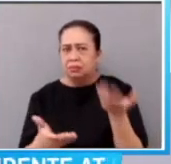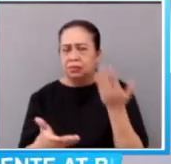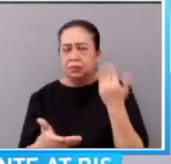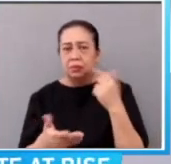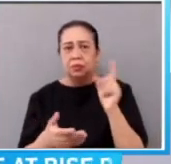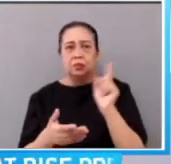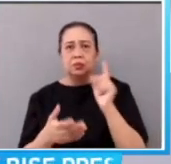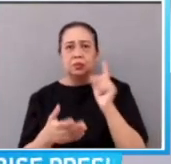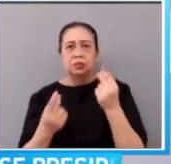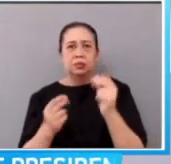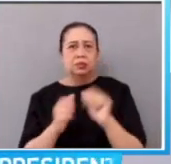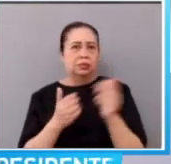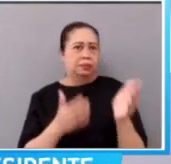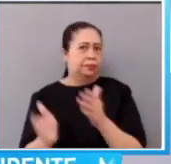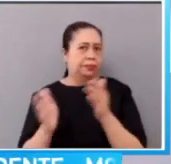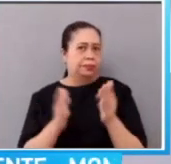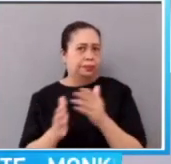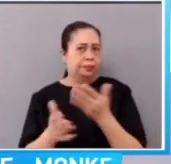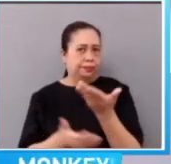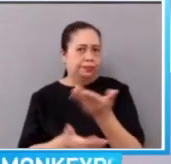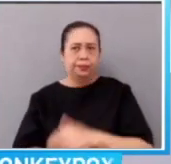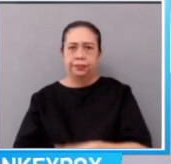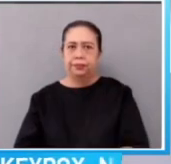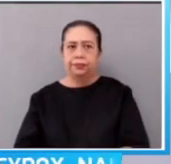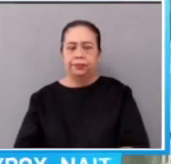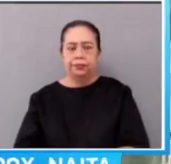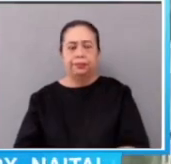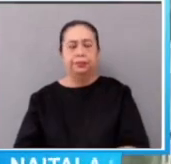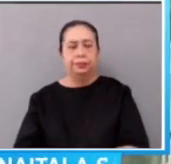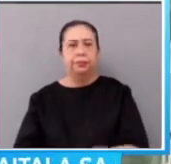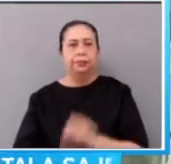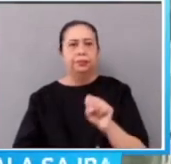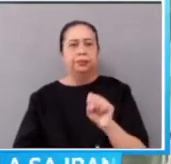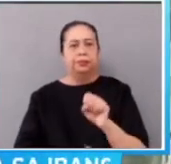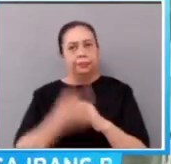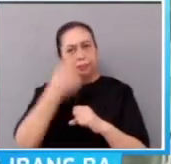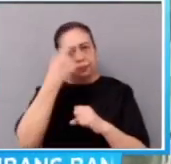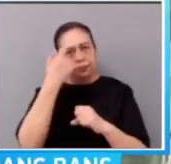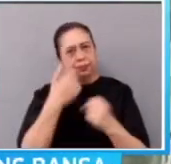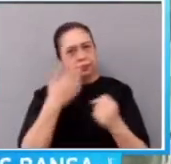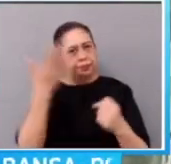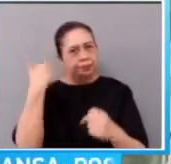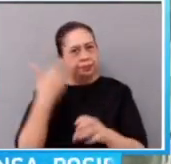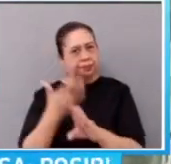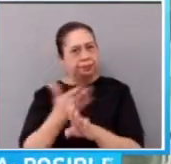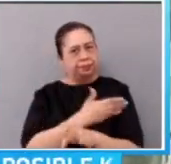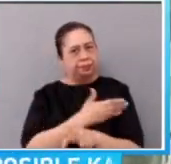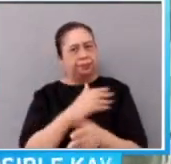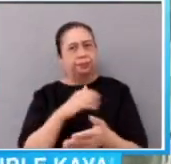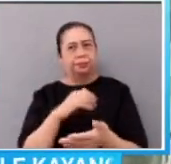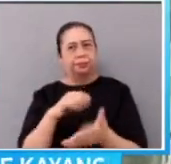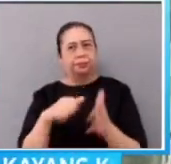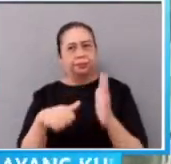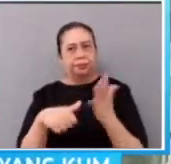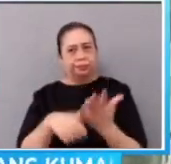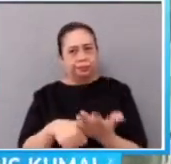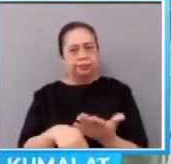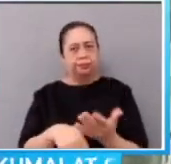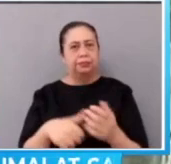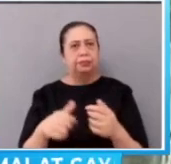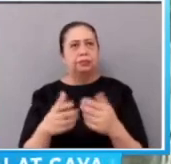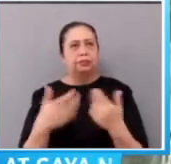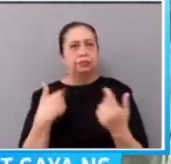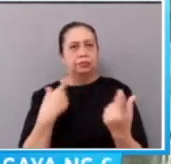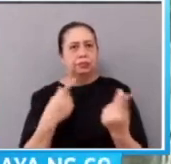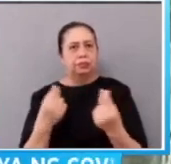na ginagawa po ninyo? Opo. Yung po kasing before elections, nag-conduct po tayo ng volume